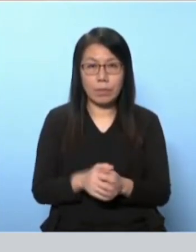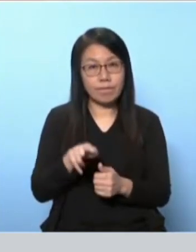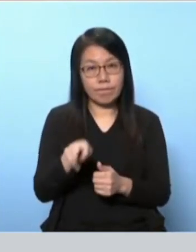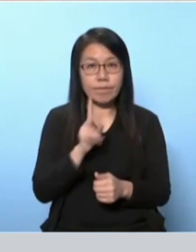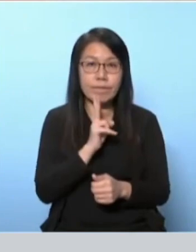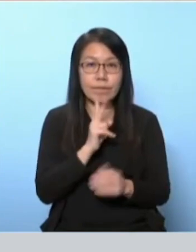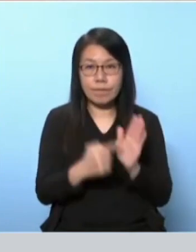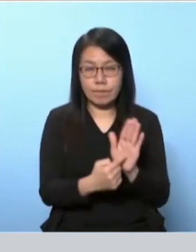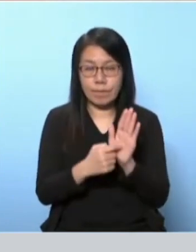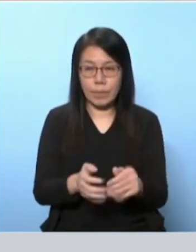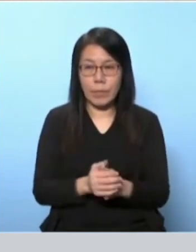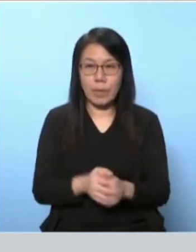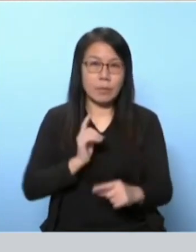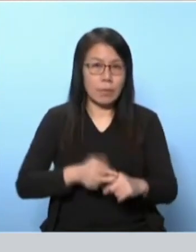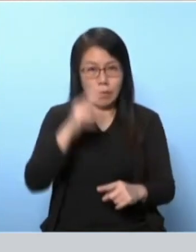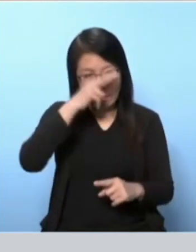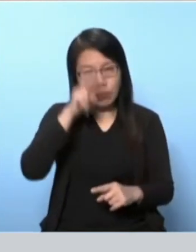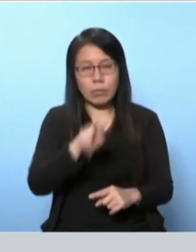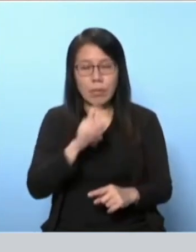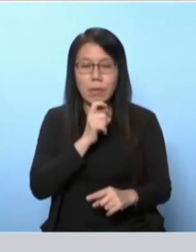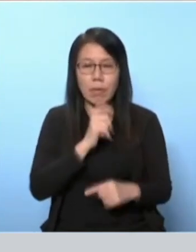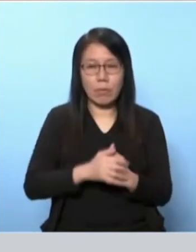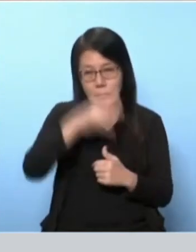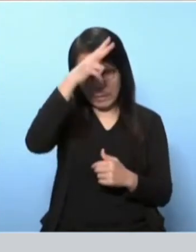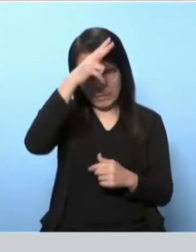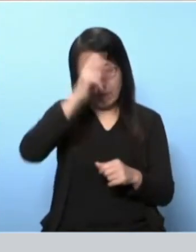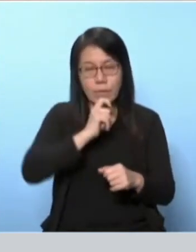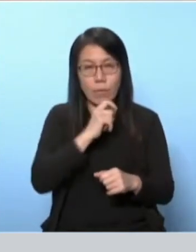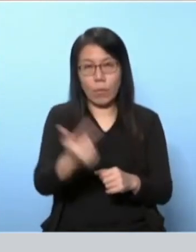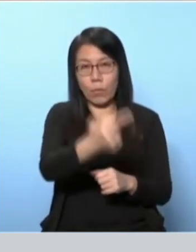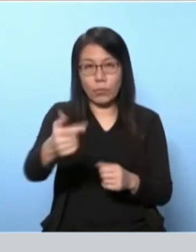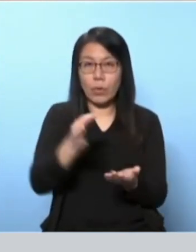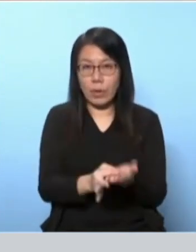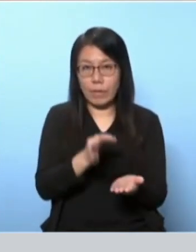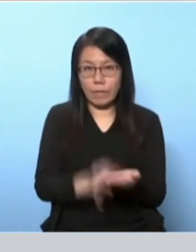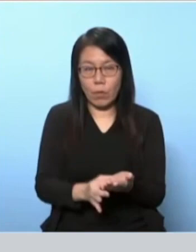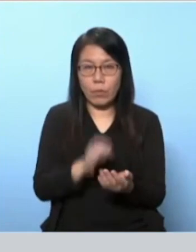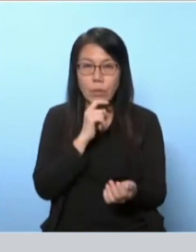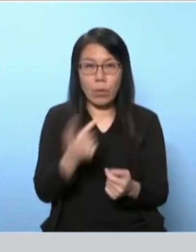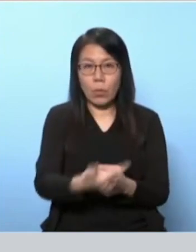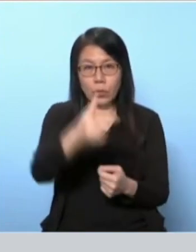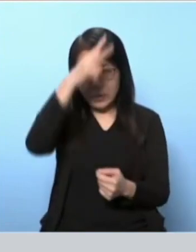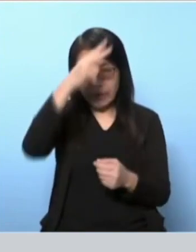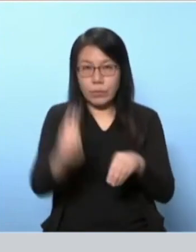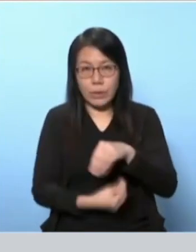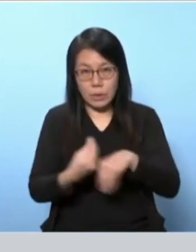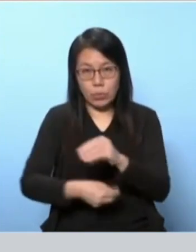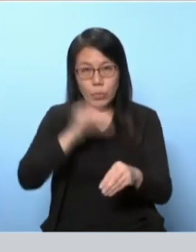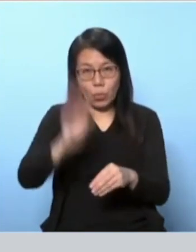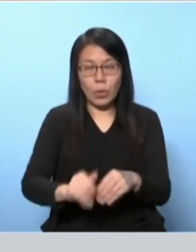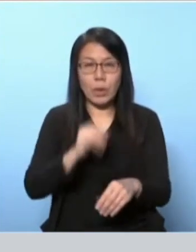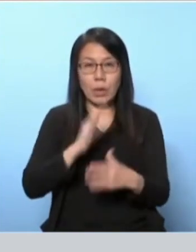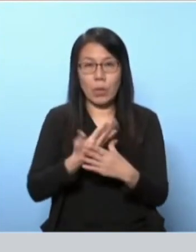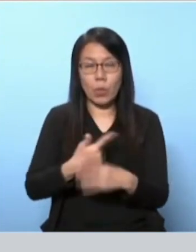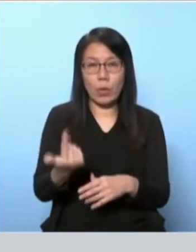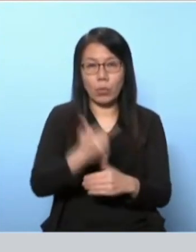嘅例子咧，係非常之常見。咁政府絕對有好多呢啲場地，亦都係好多呢啲政府嘅資源，但係就因為好